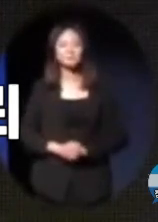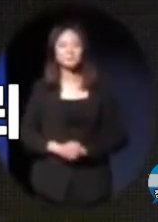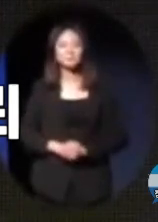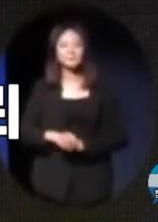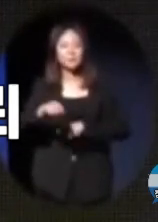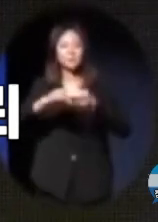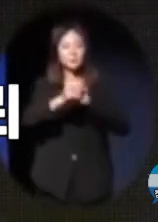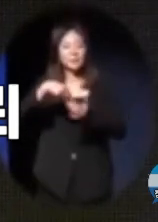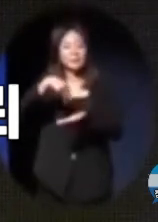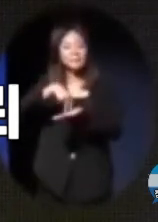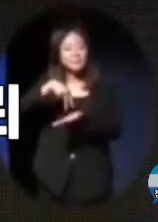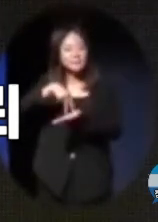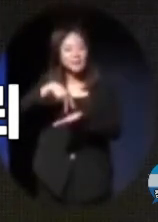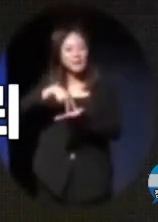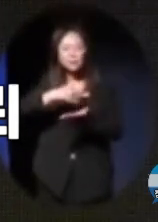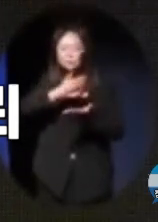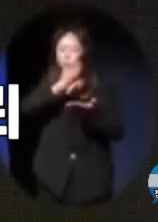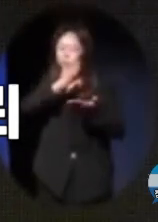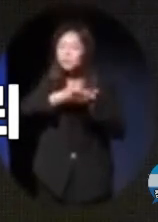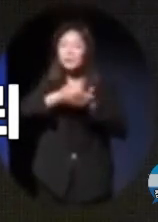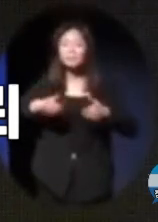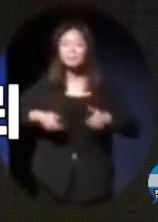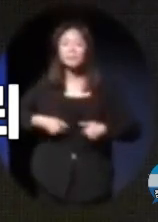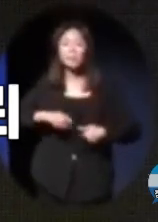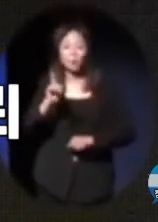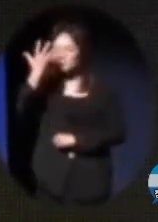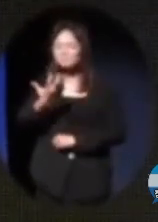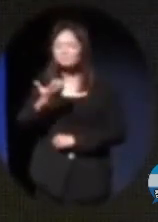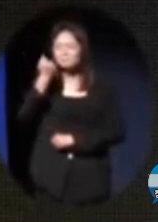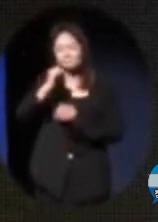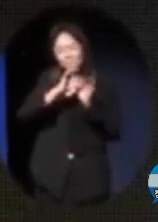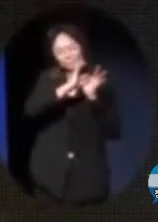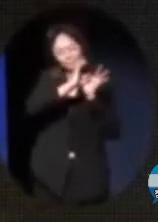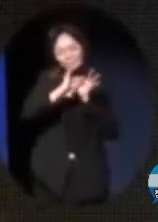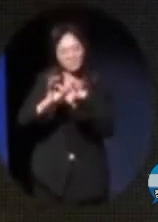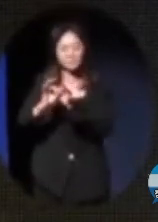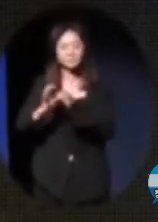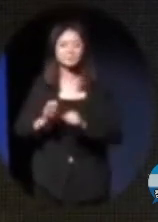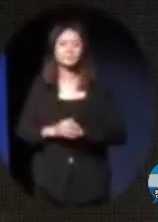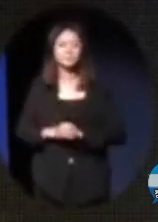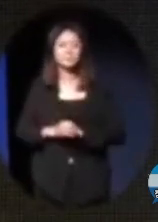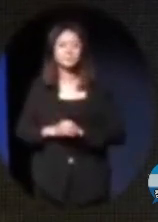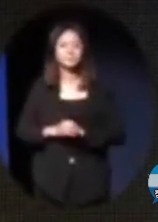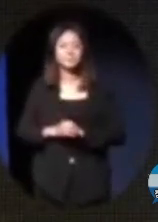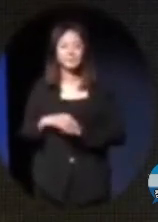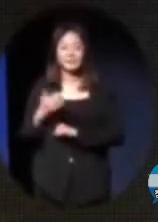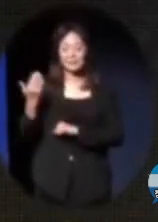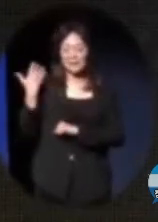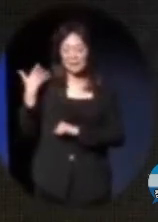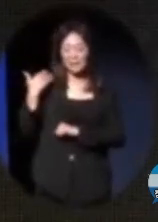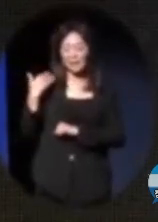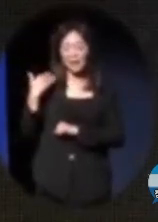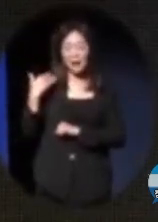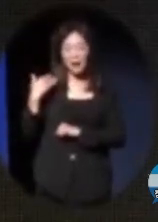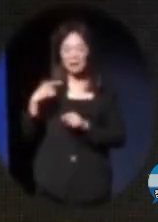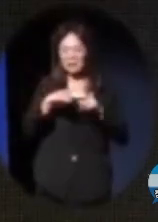지도자에게 가장 필요한 덕목은 신뢰입니다. 유신 체제의 부역자가 될 수